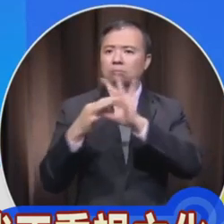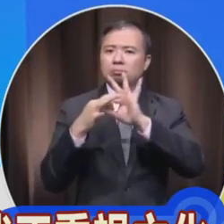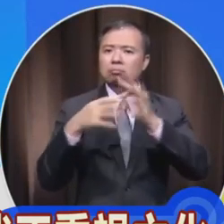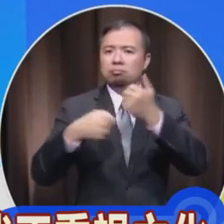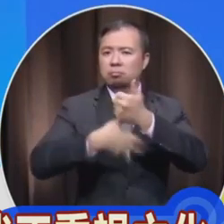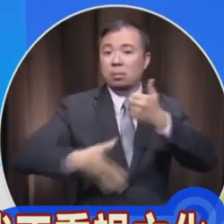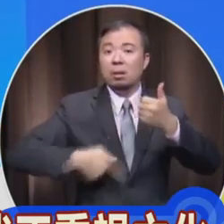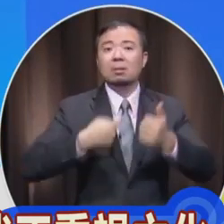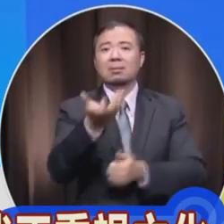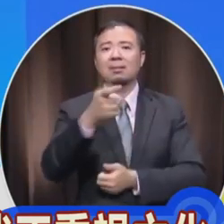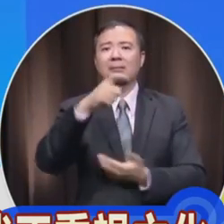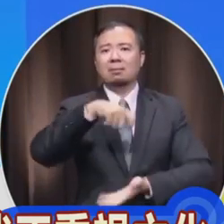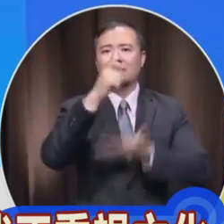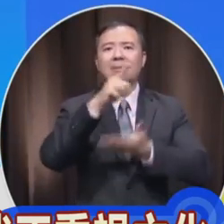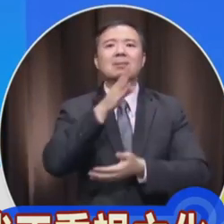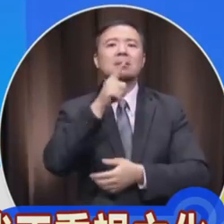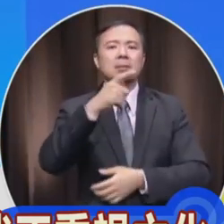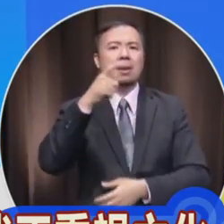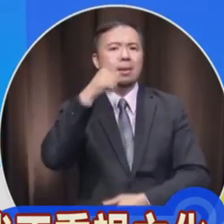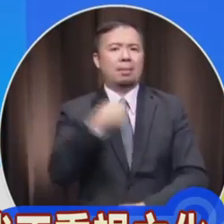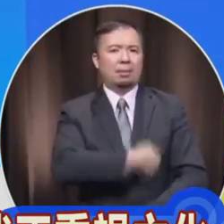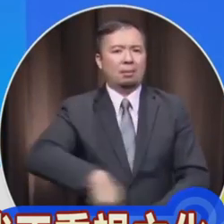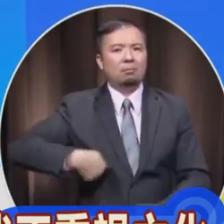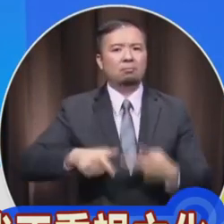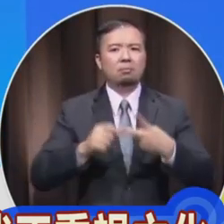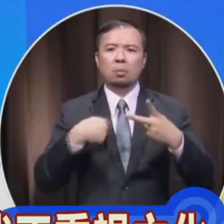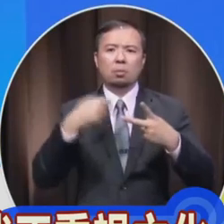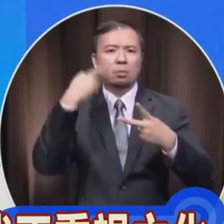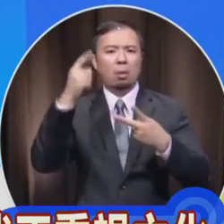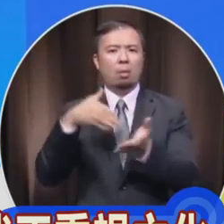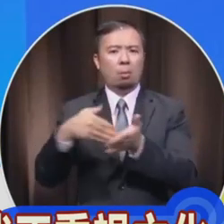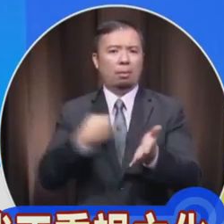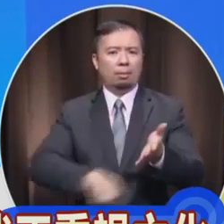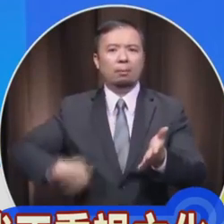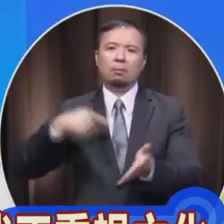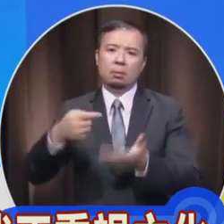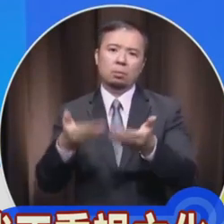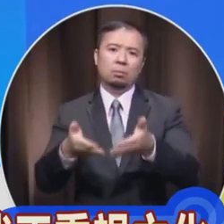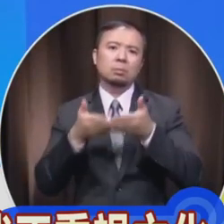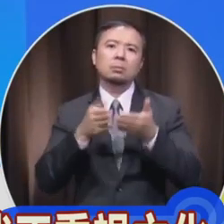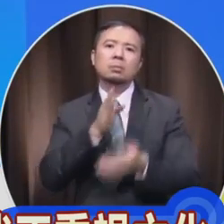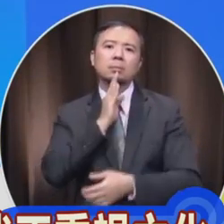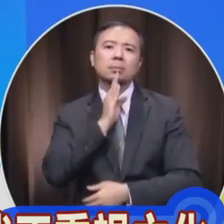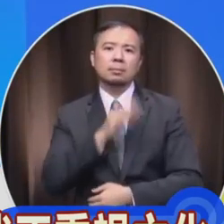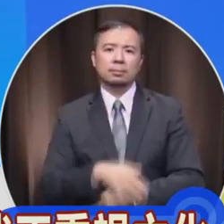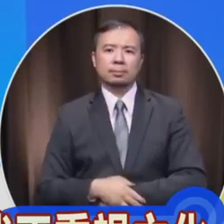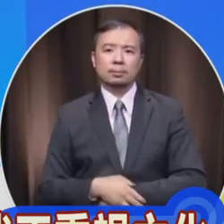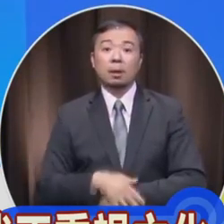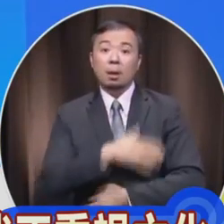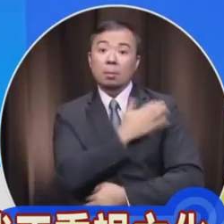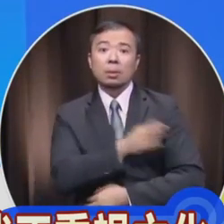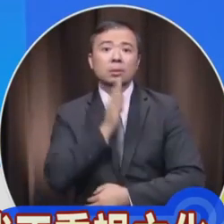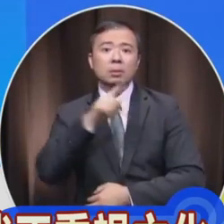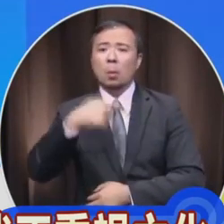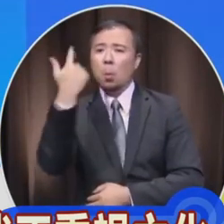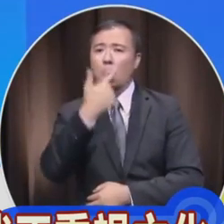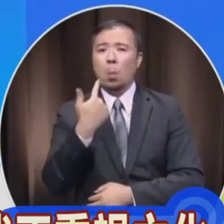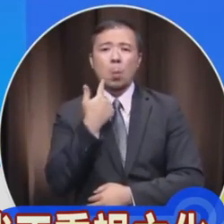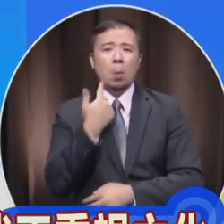硬体，我觉得在软体这一块更重要。不管是有美轮美奂的魏武营